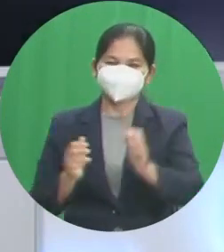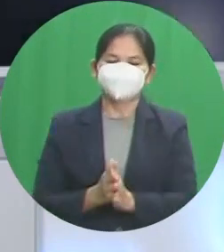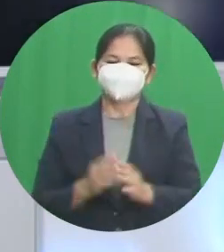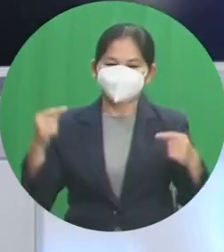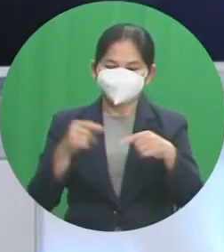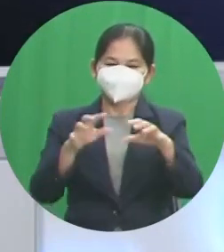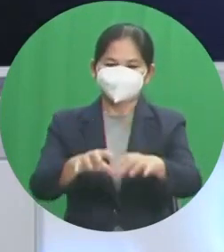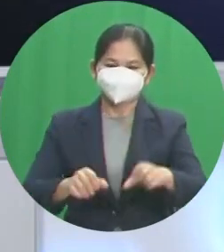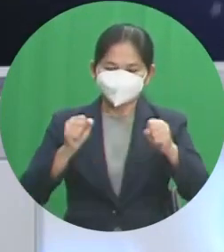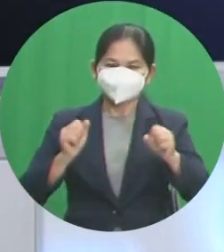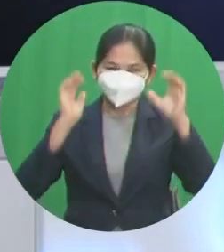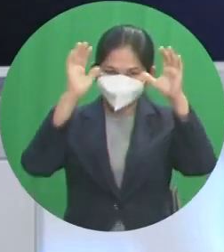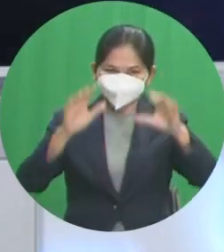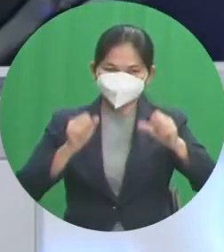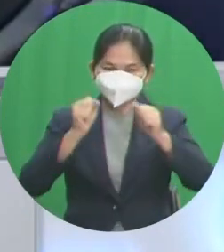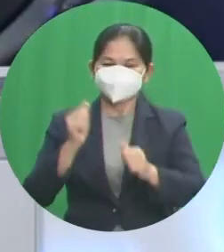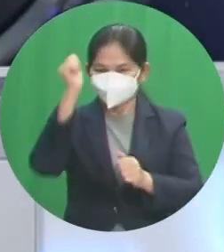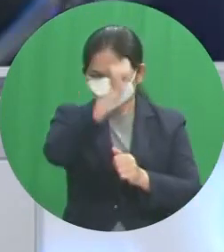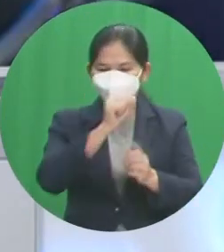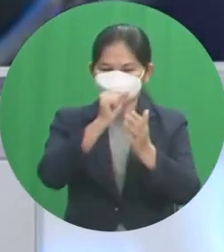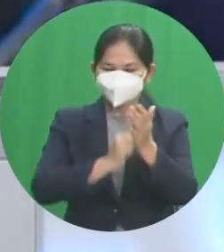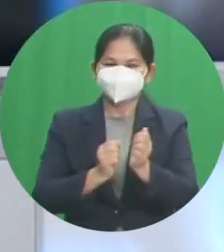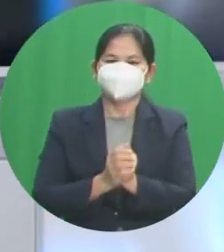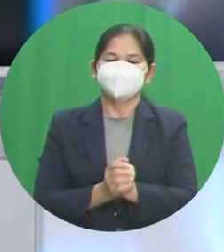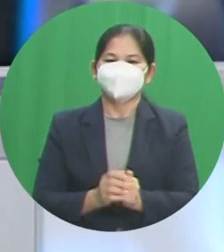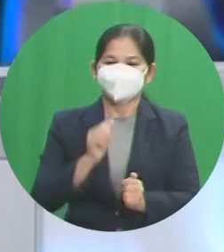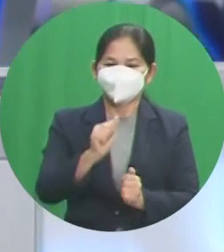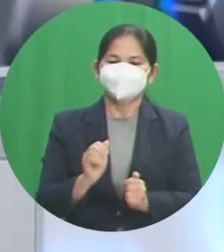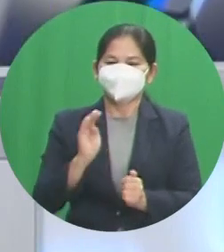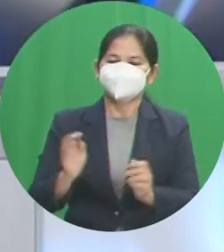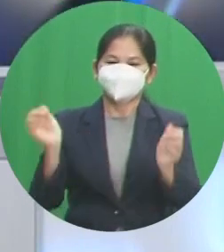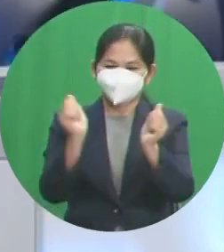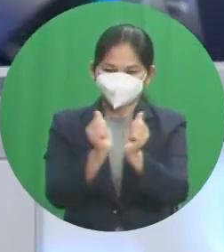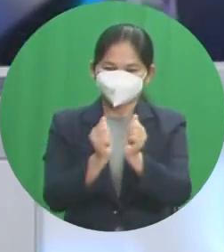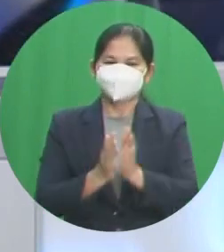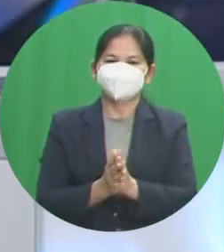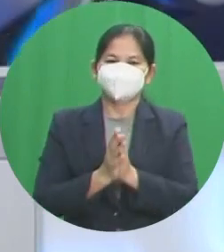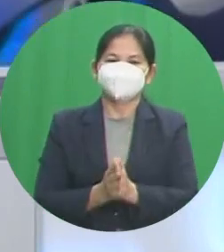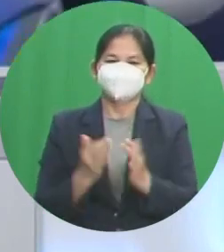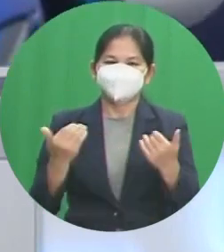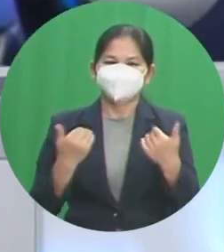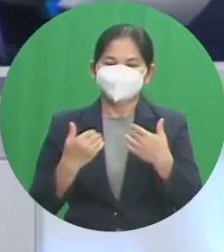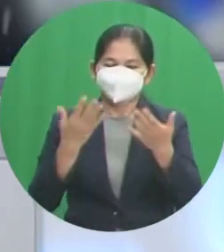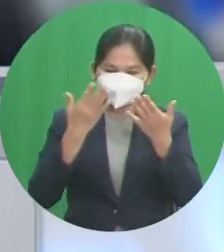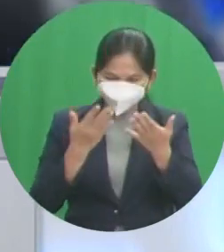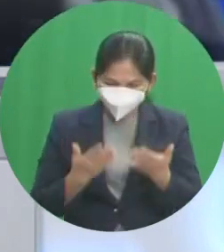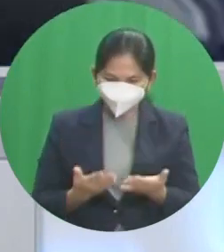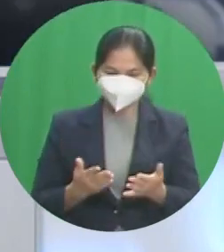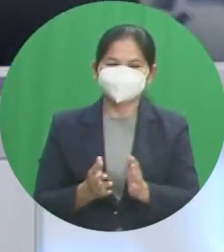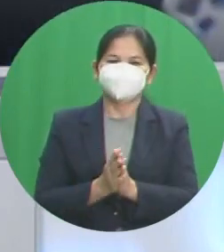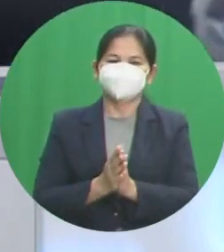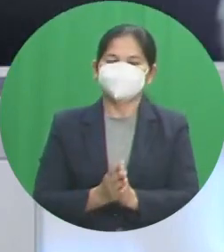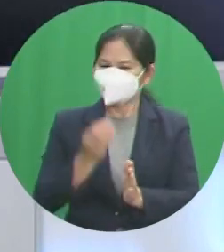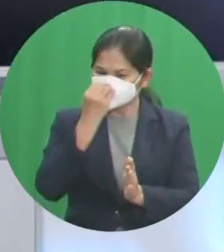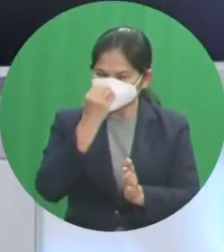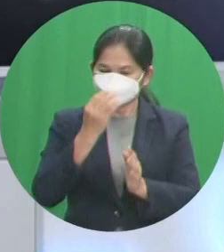ងការចាប់អតីតប្រធាននាយកដ្ឋានអាហ្វ្រិកខាងត្បូងចាឃុបស៊ូម៉ាដាក់ពន្ធនាគារកាន់តែមានភាពធ្ងន់ធ្ងរឡើងចាប់តាំងពីថ្ងៃ